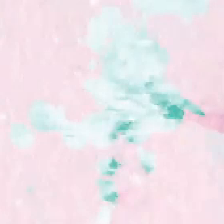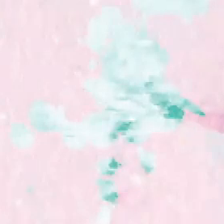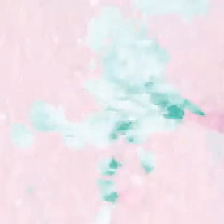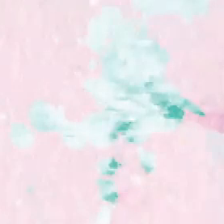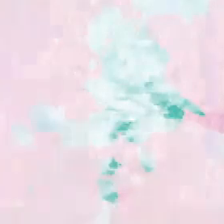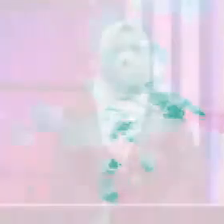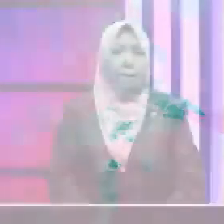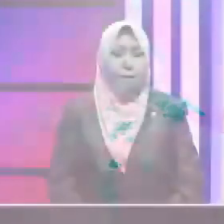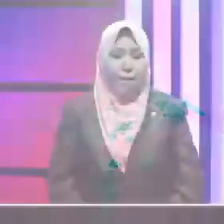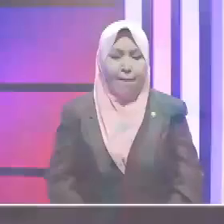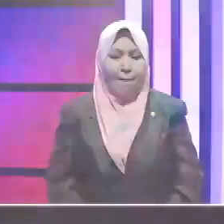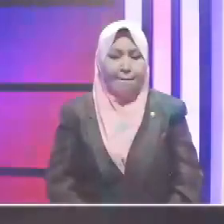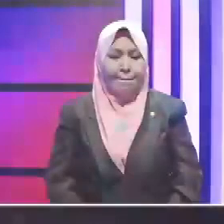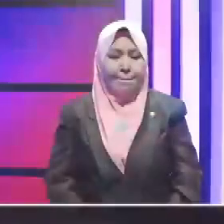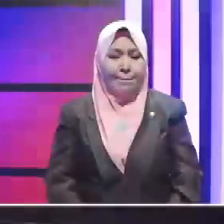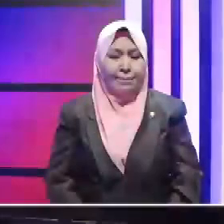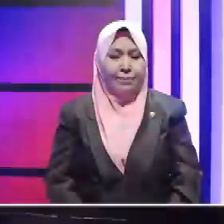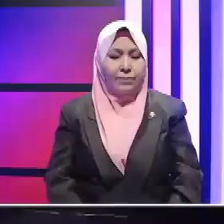wuh